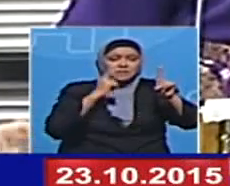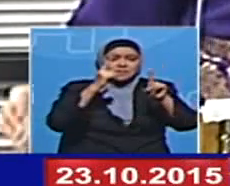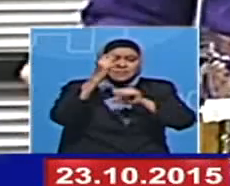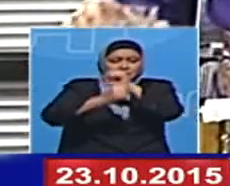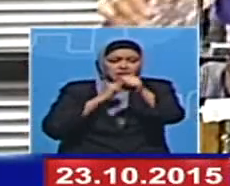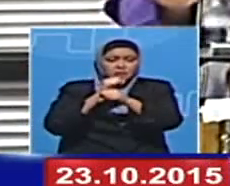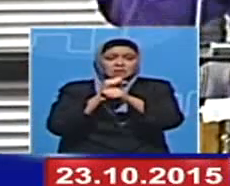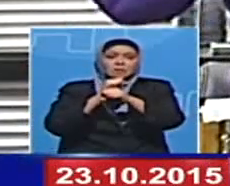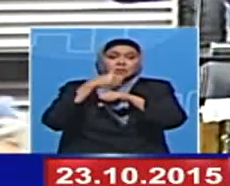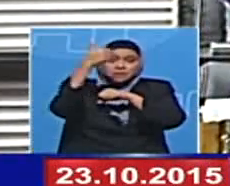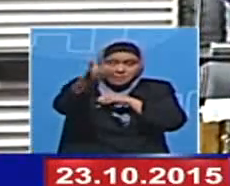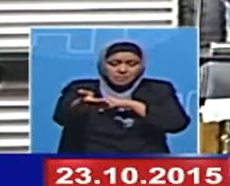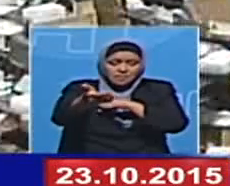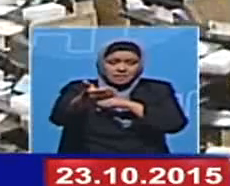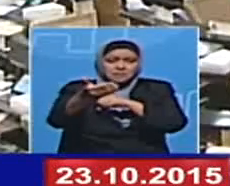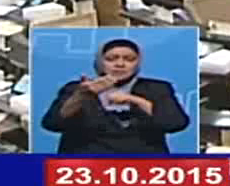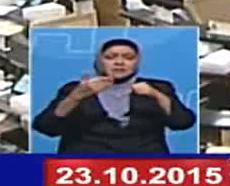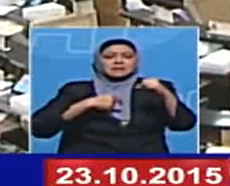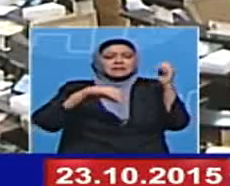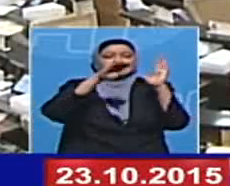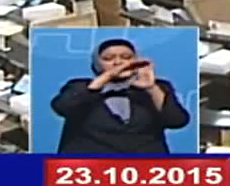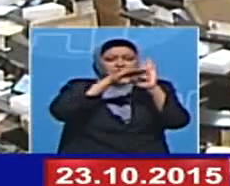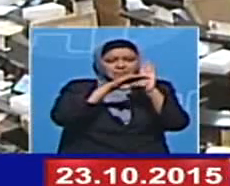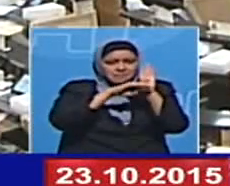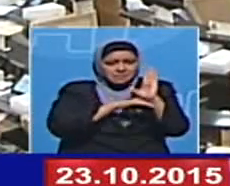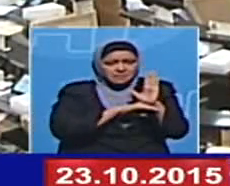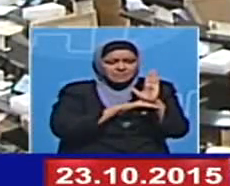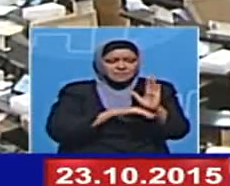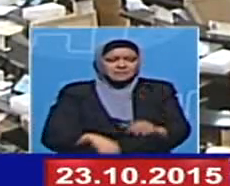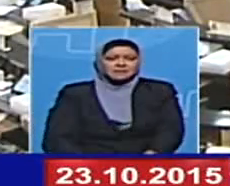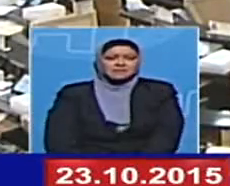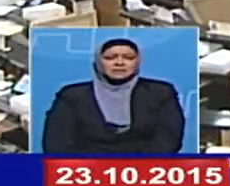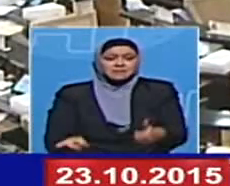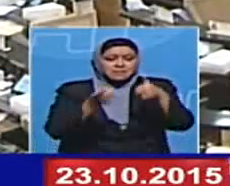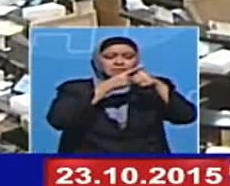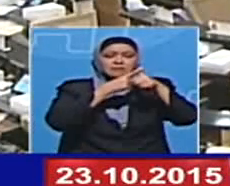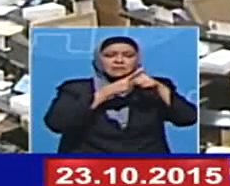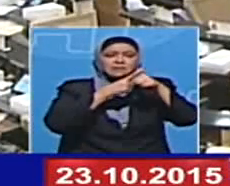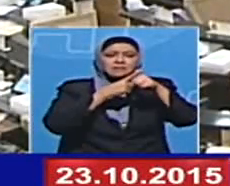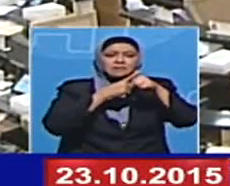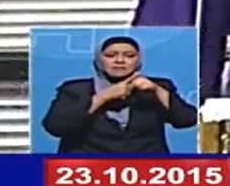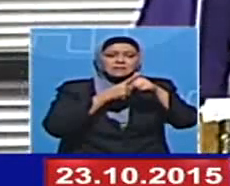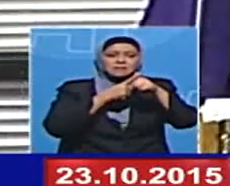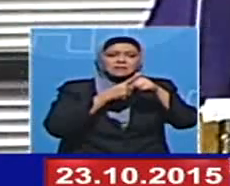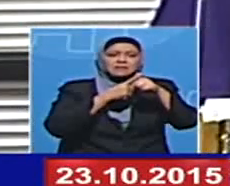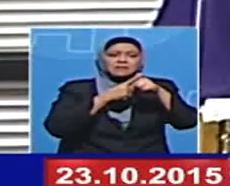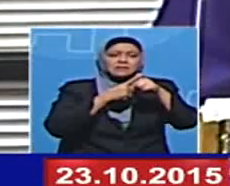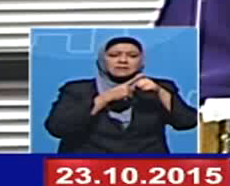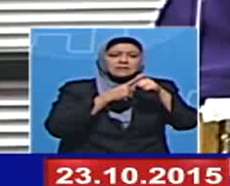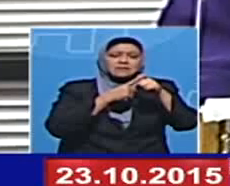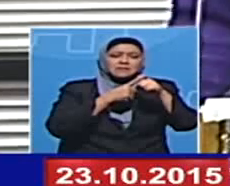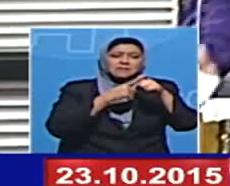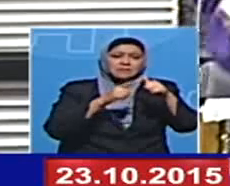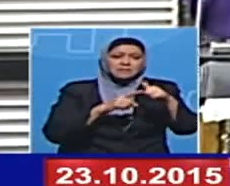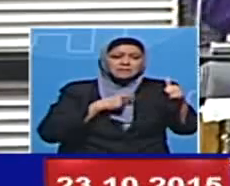2016 adalah seperti berikut pertama pengenaan GST